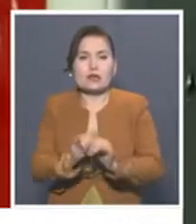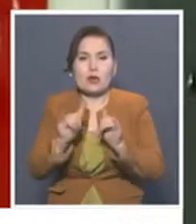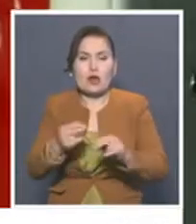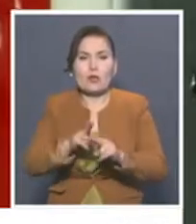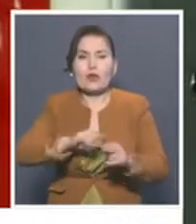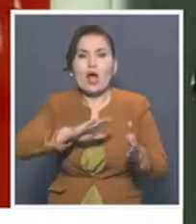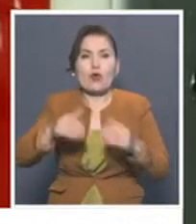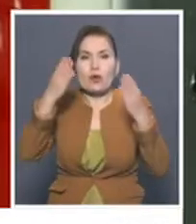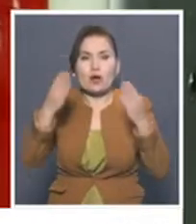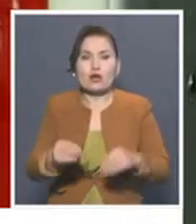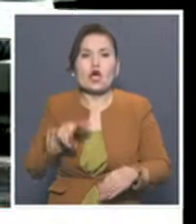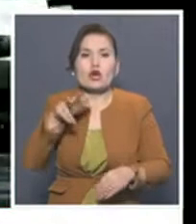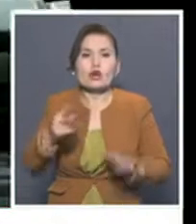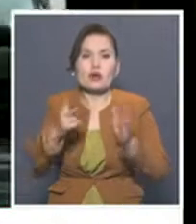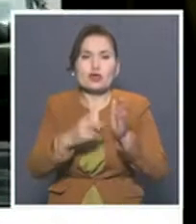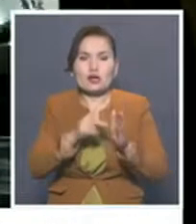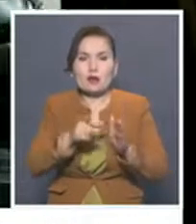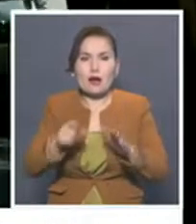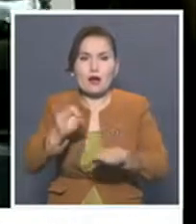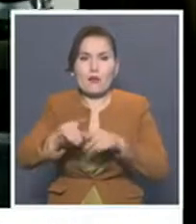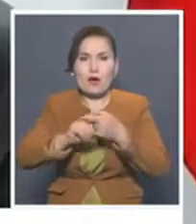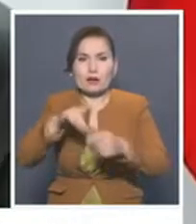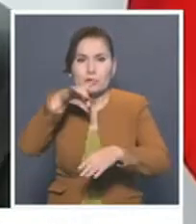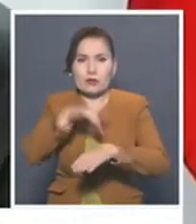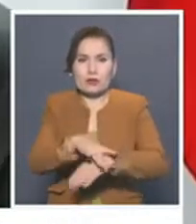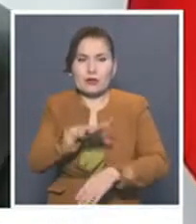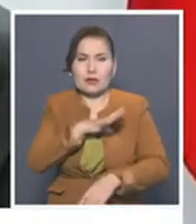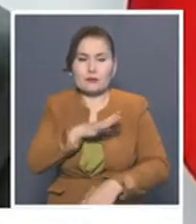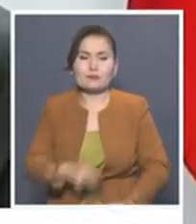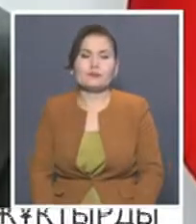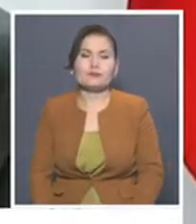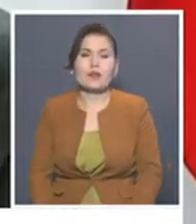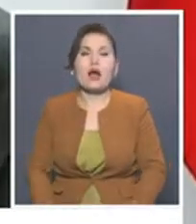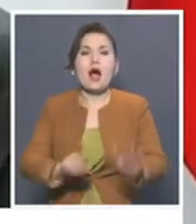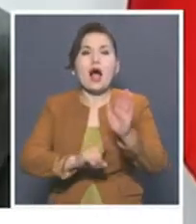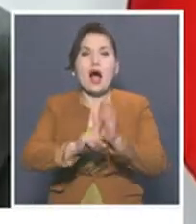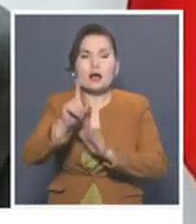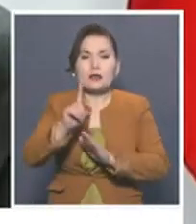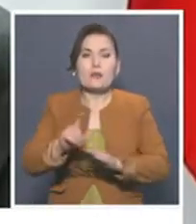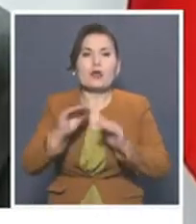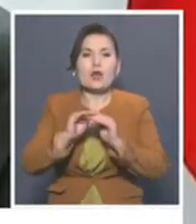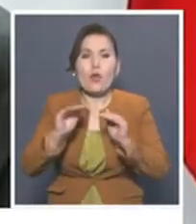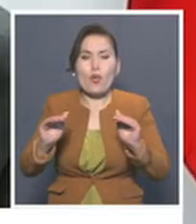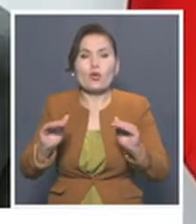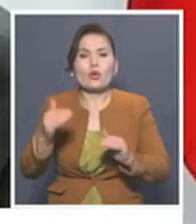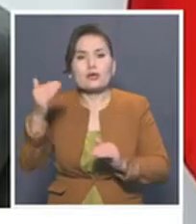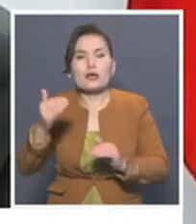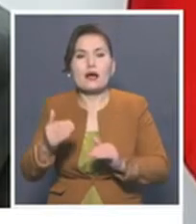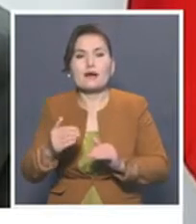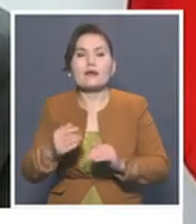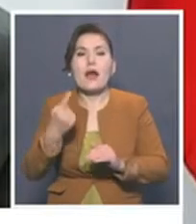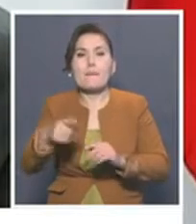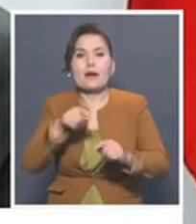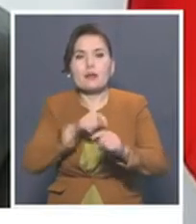Өткен тәуліктің өзінде 3700-ден астам науқас тіркелген. Ең алдымен оқушылар арасында 1,5 метрлік ара қашықтық сақталу